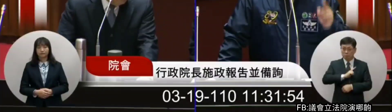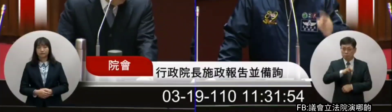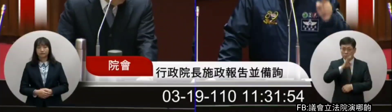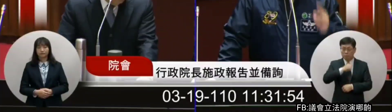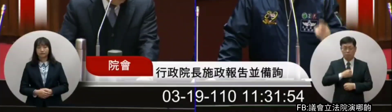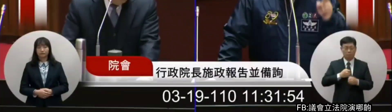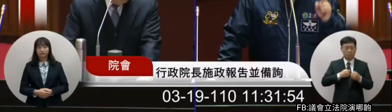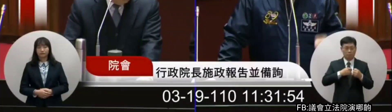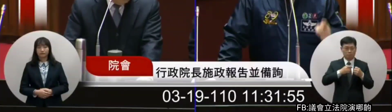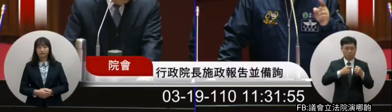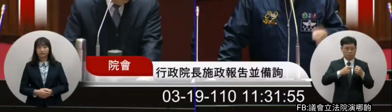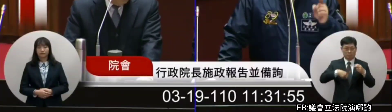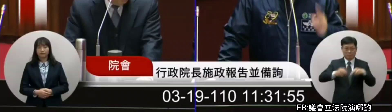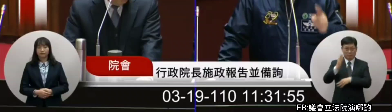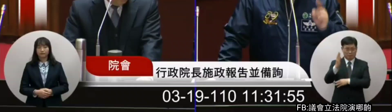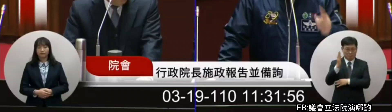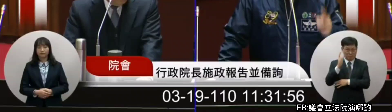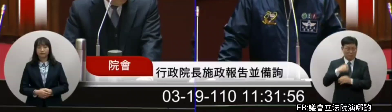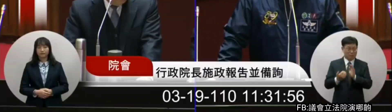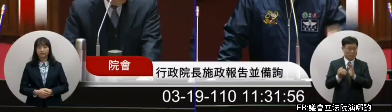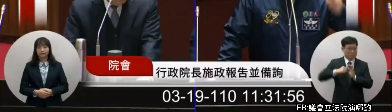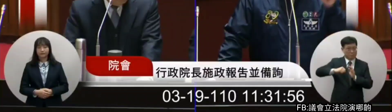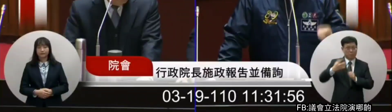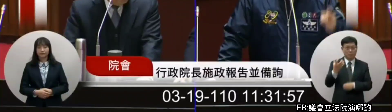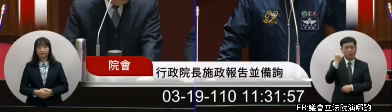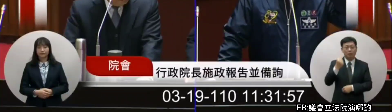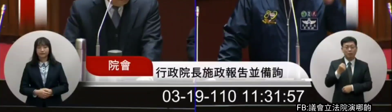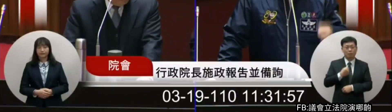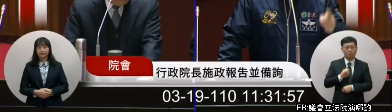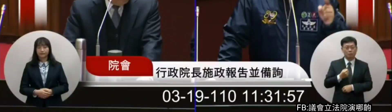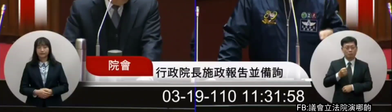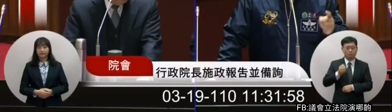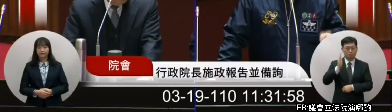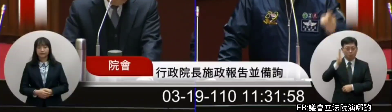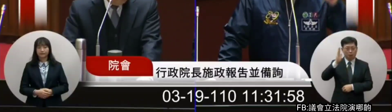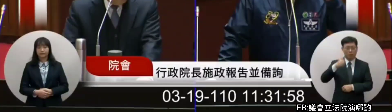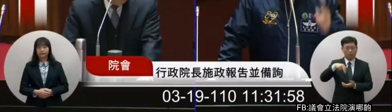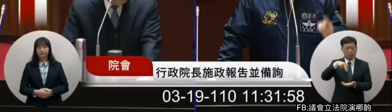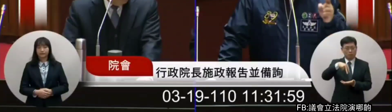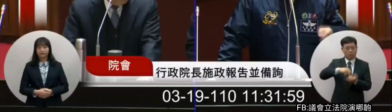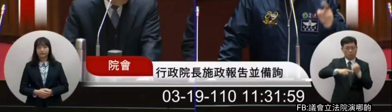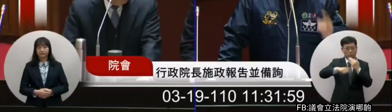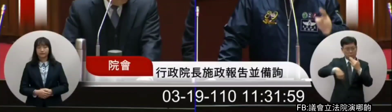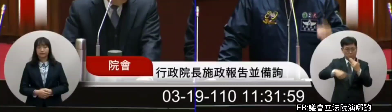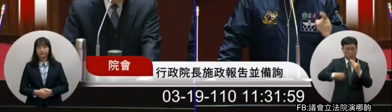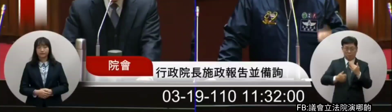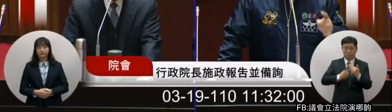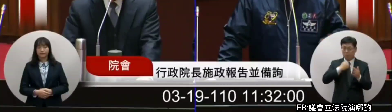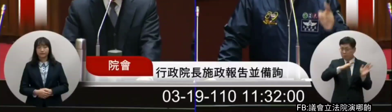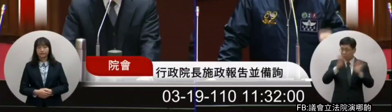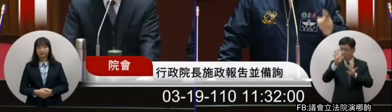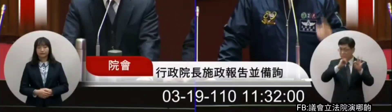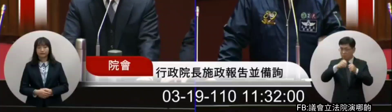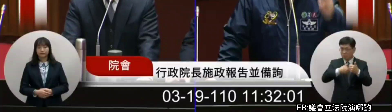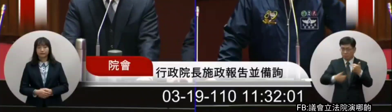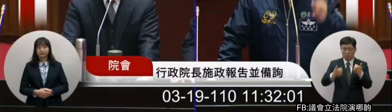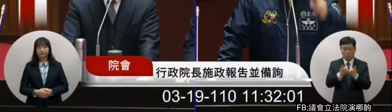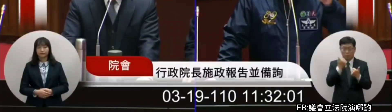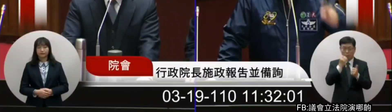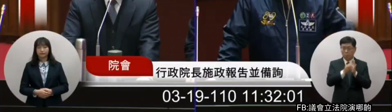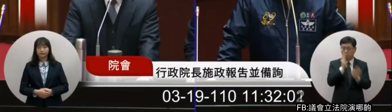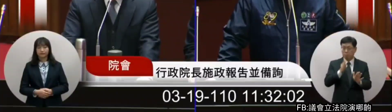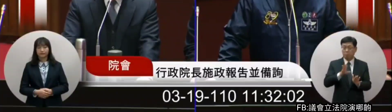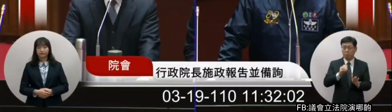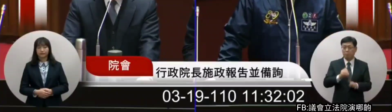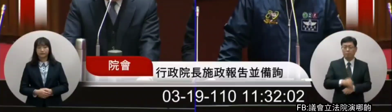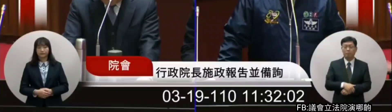机关行政的抵抗权。不让立法院的真相调查委员调资料，有